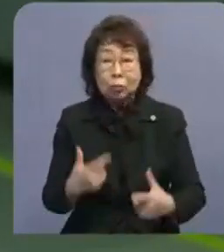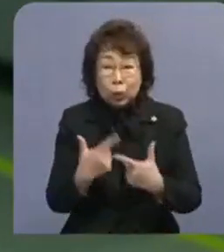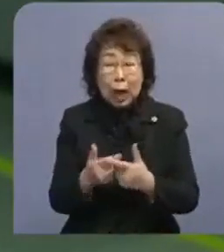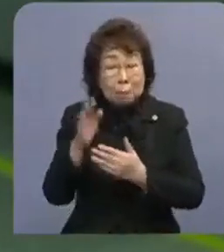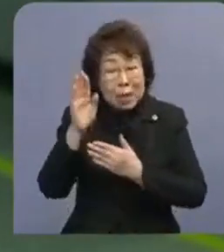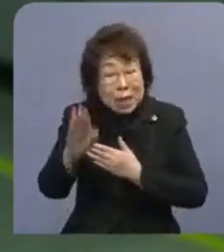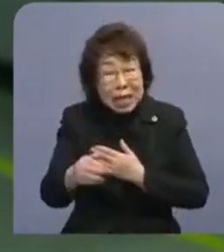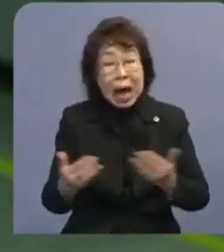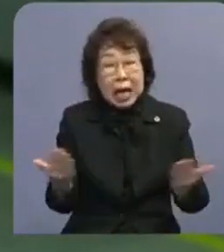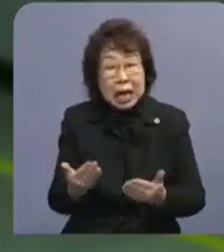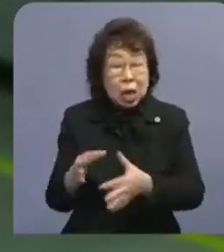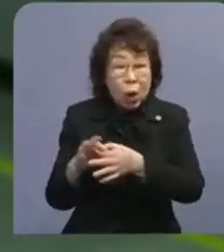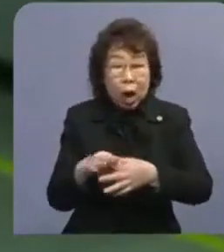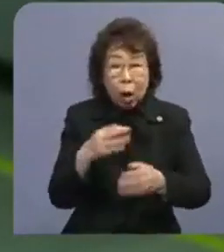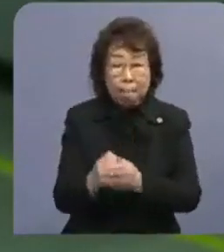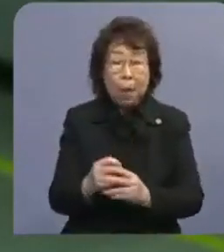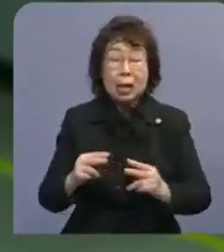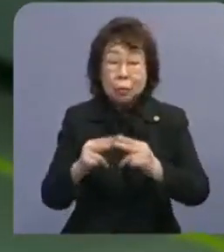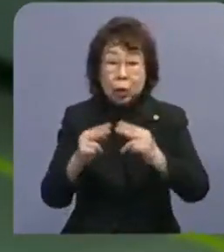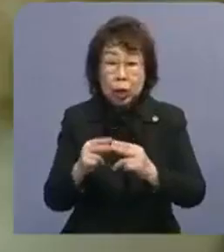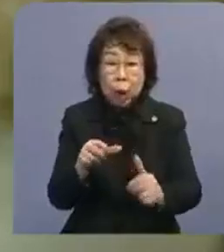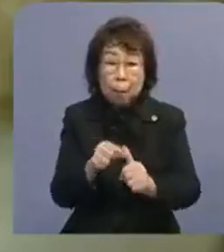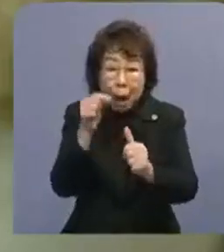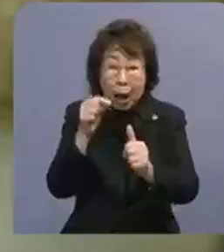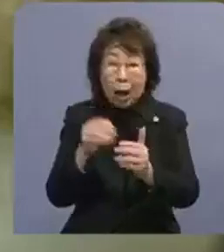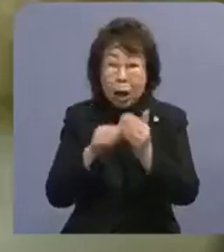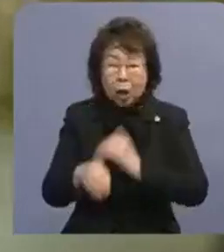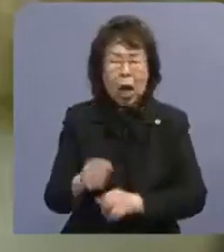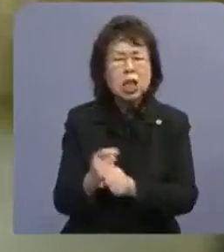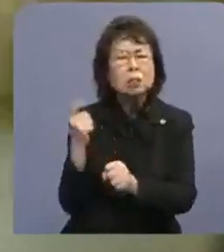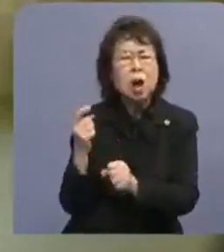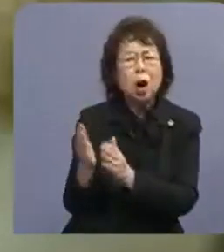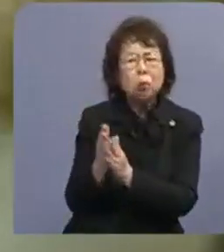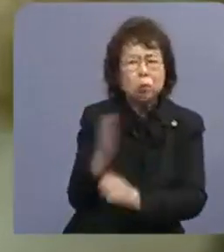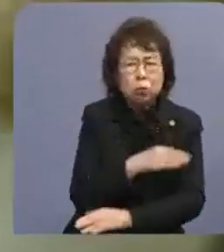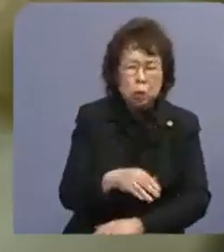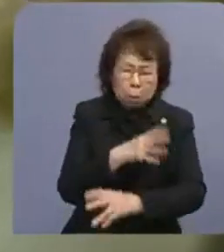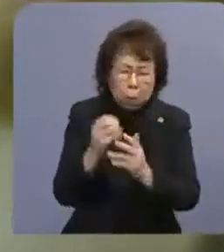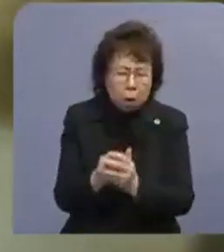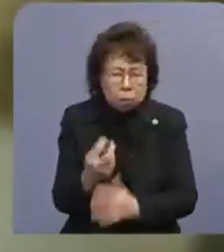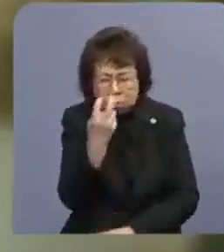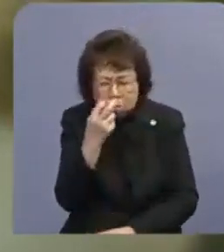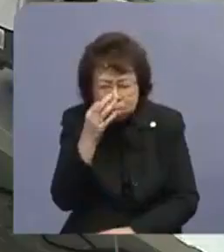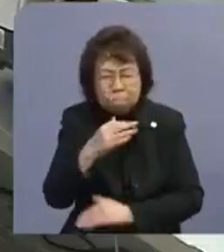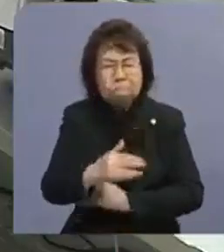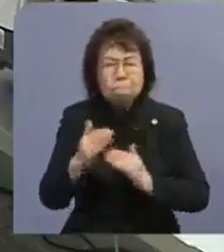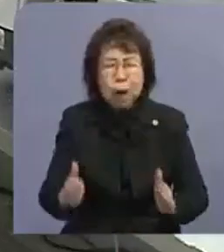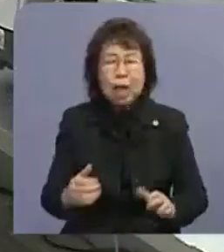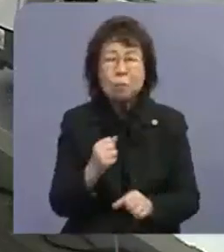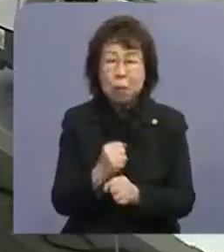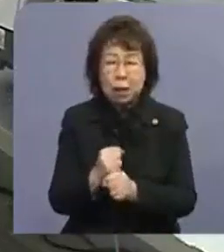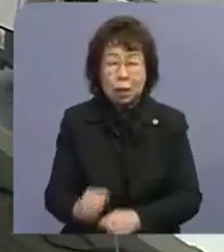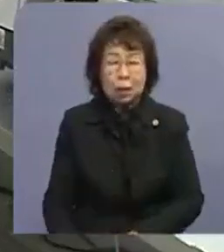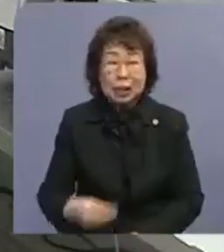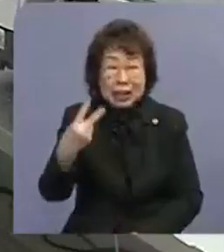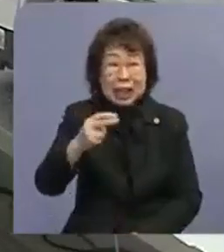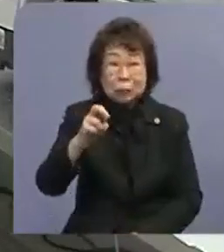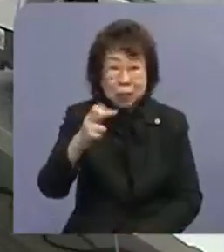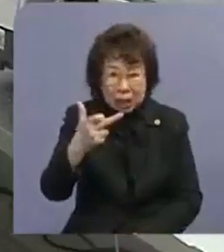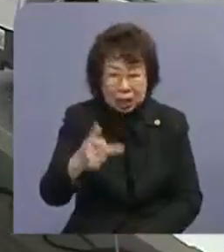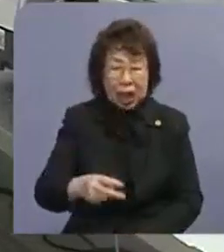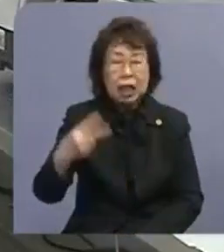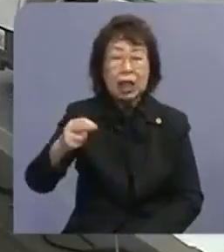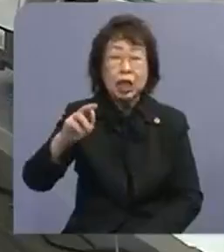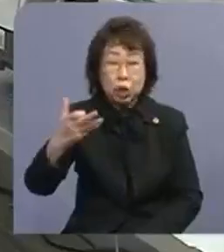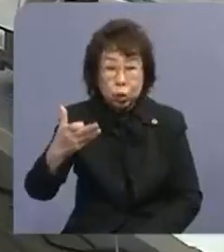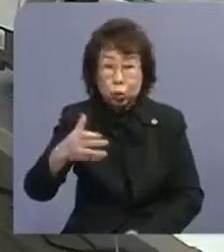미래 먹거리 산업으로 파워반도체를 선정하고 10여 년 전부터 클러스터를 조성한 이유입니다. 2017년과